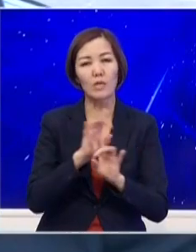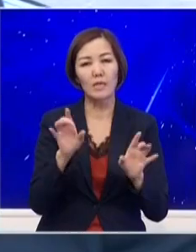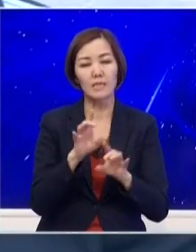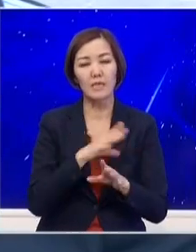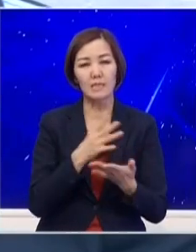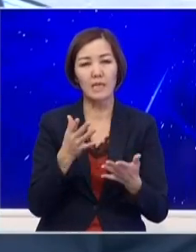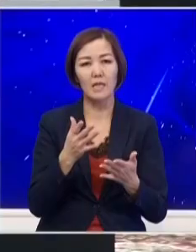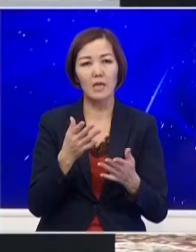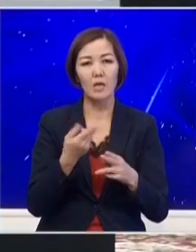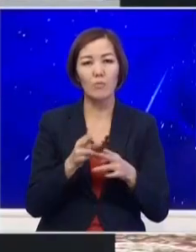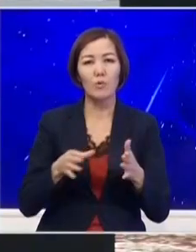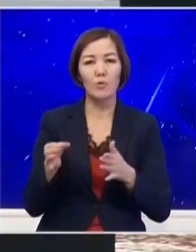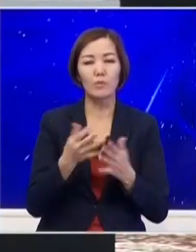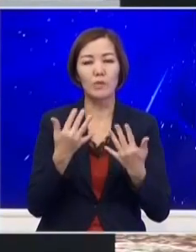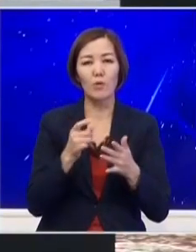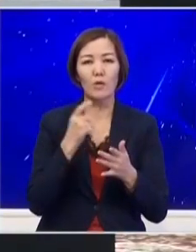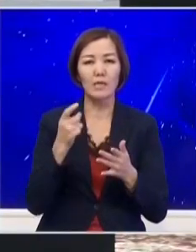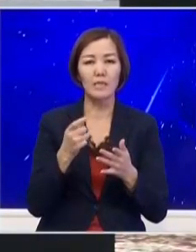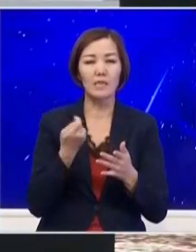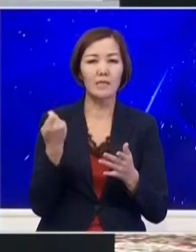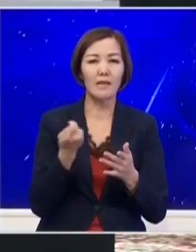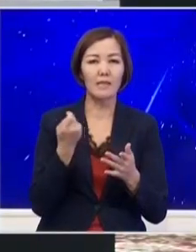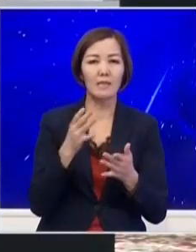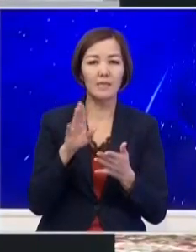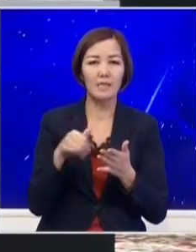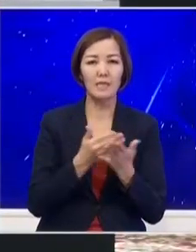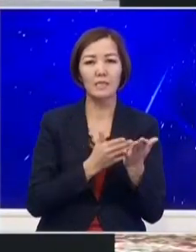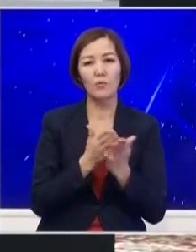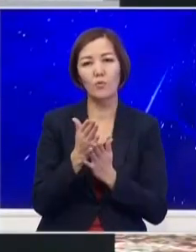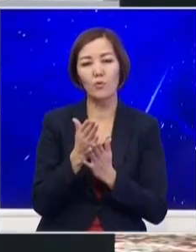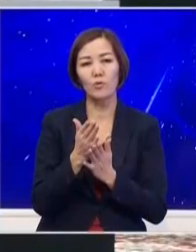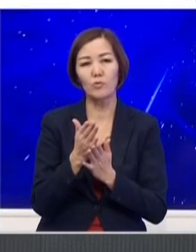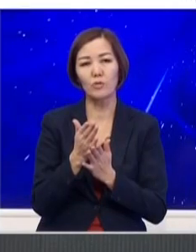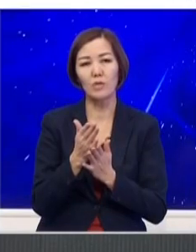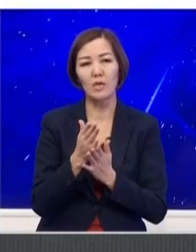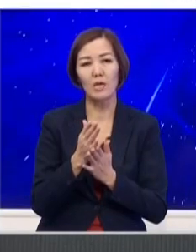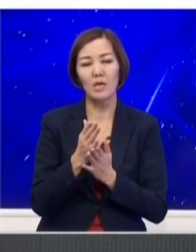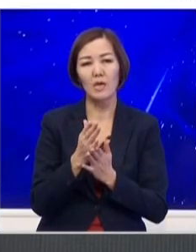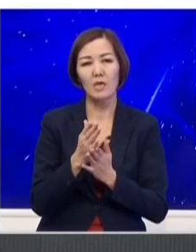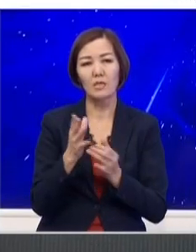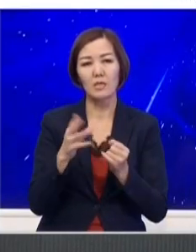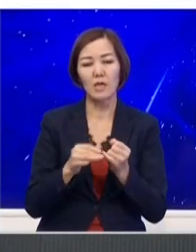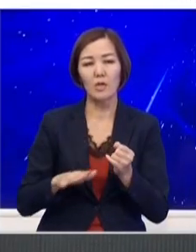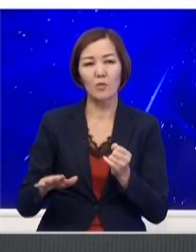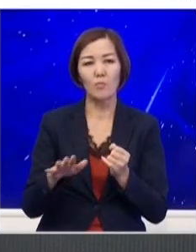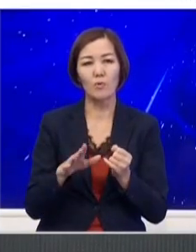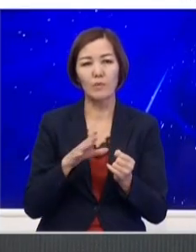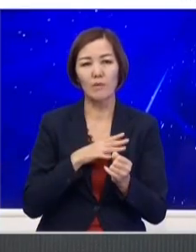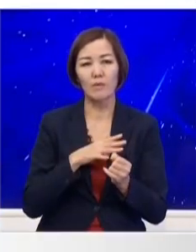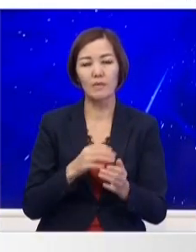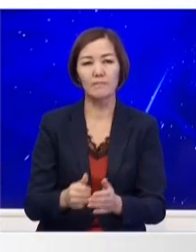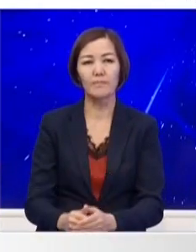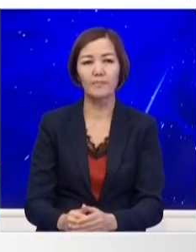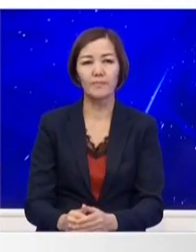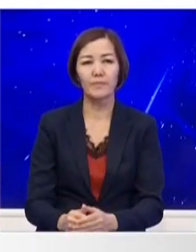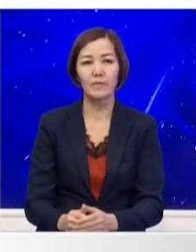аудан облыстағы ауыл шаруашылығы дақылдарының негізгі өндірушісі болып табылады. Сондай атап өту керек, Алматы жинауда